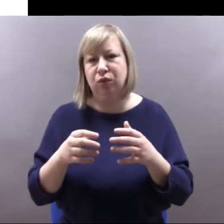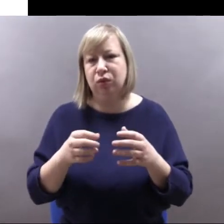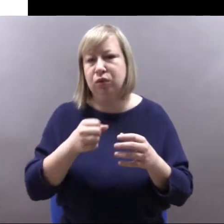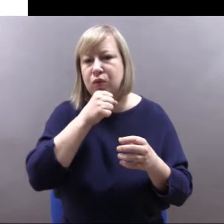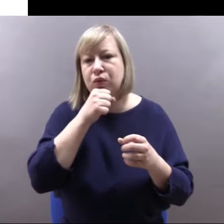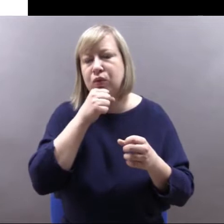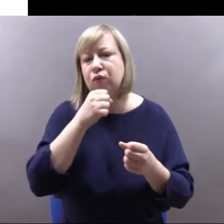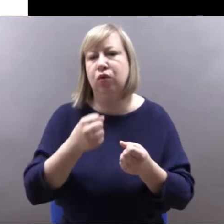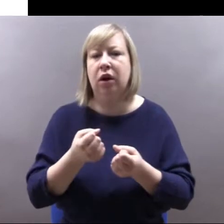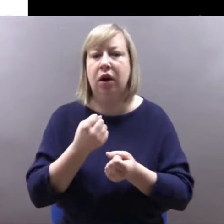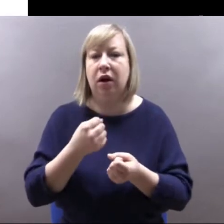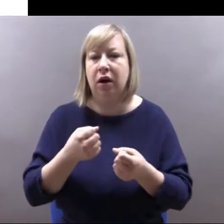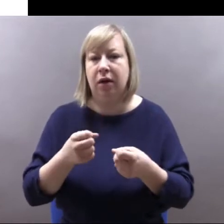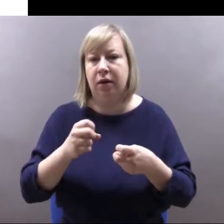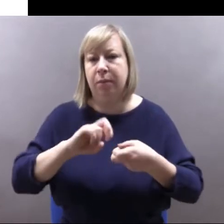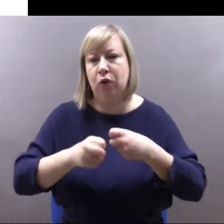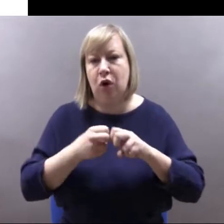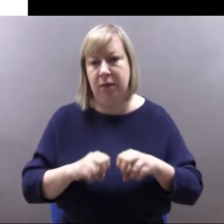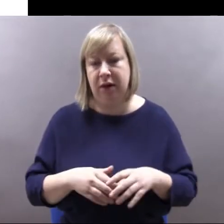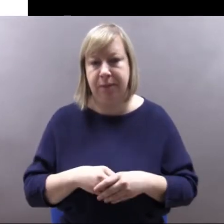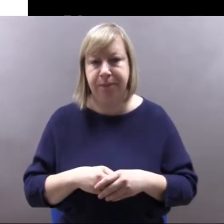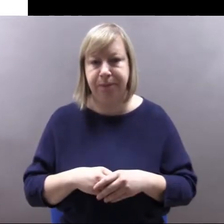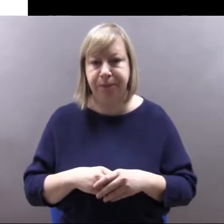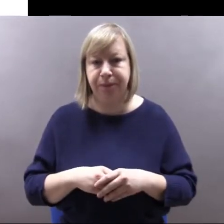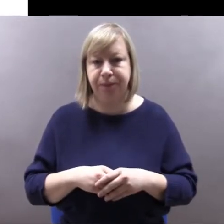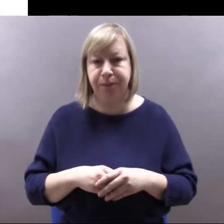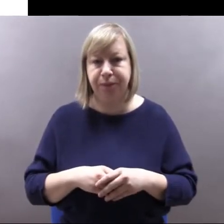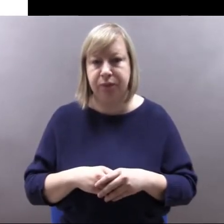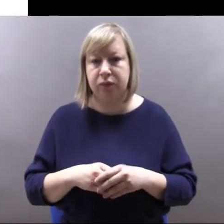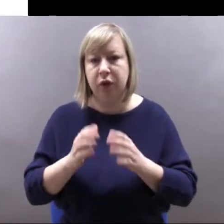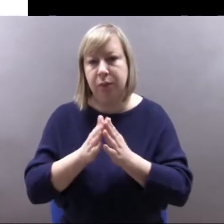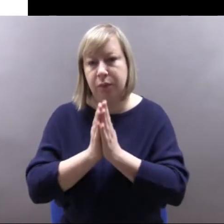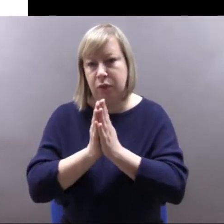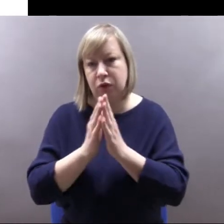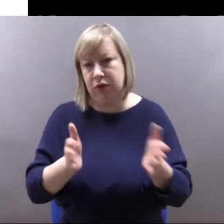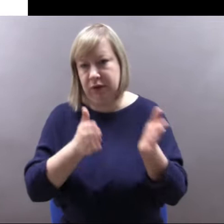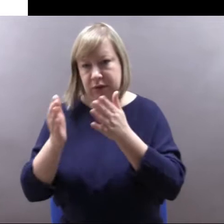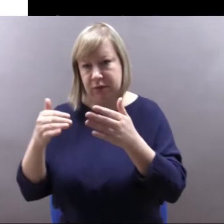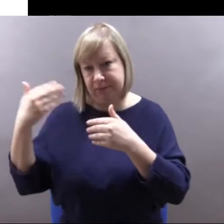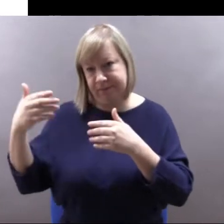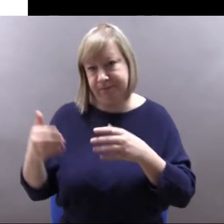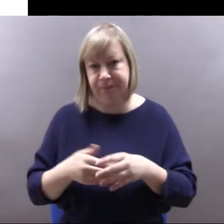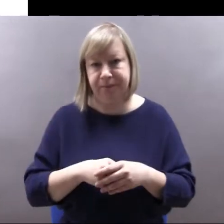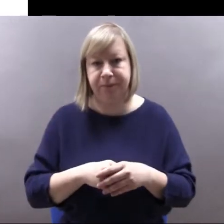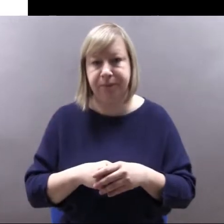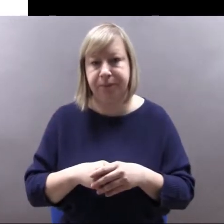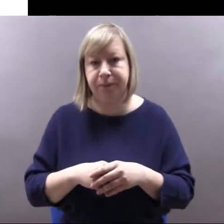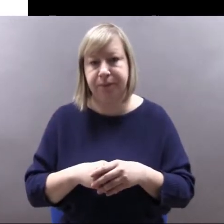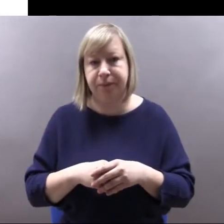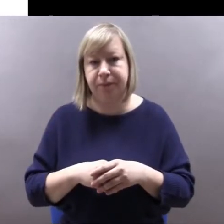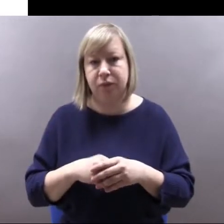to są nasze przestrzenie. To jest jeden wielki labirynt pomieszczeń. To, co Państwo widzicie na slajdzie, to jest